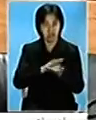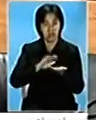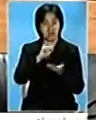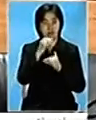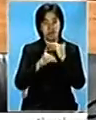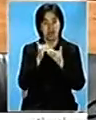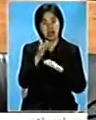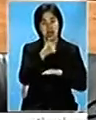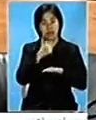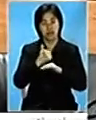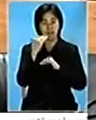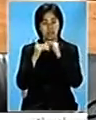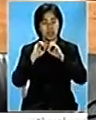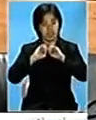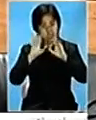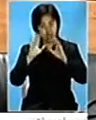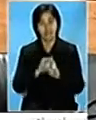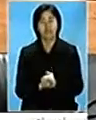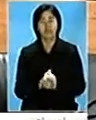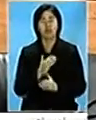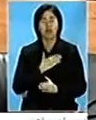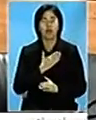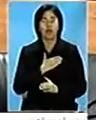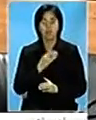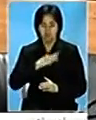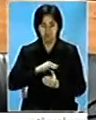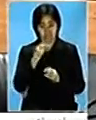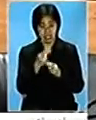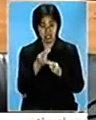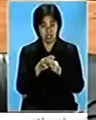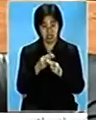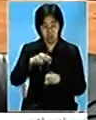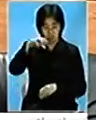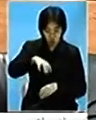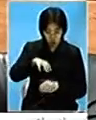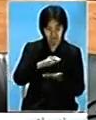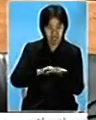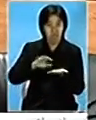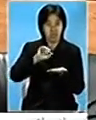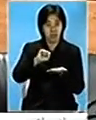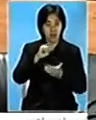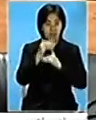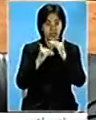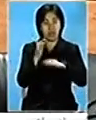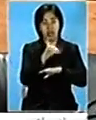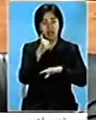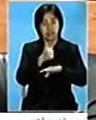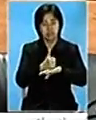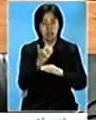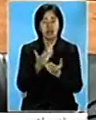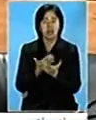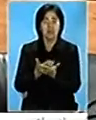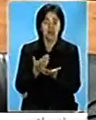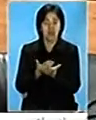การเมืองที่ผมไปตั้งความหวังก็เพราะว่าชื่อมันชัดฮะว่าเป็นสภาพัฒนาการเมืองที่สำคัญก็ได้รับเงินงบประม